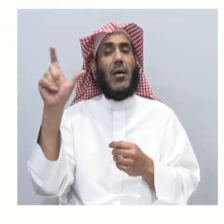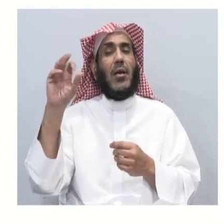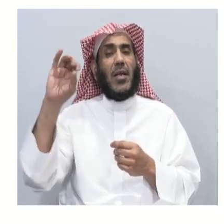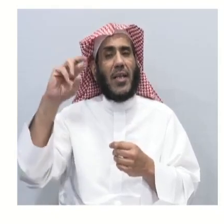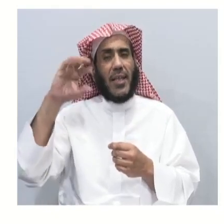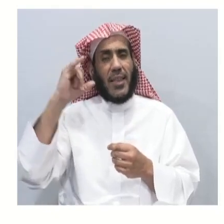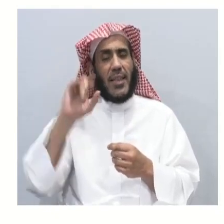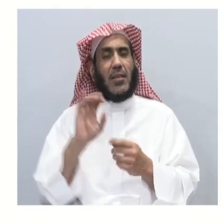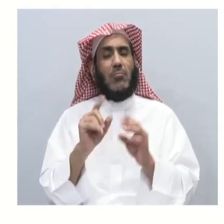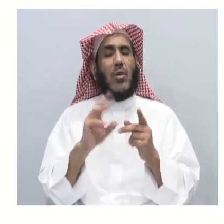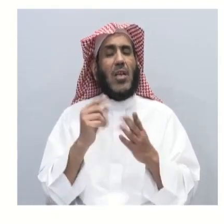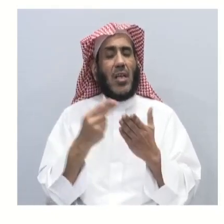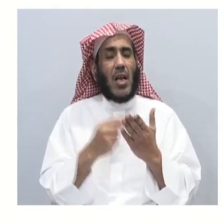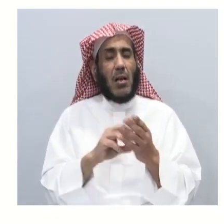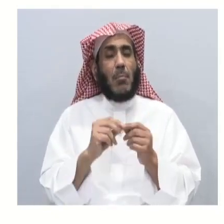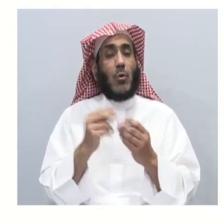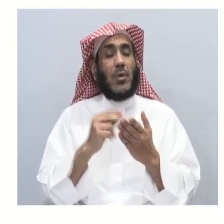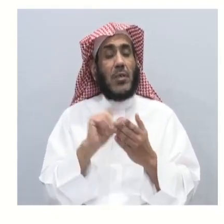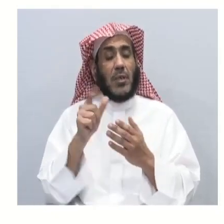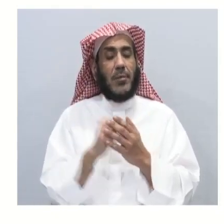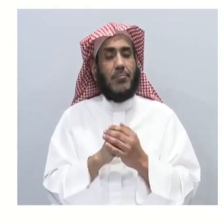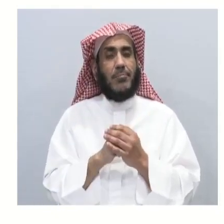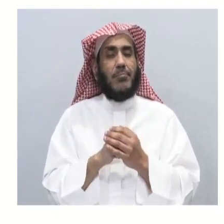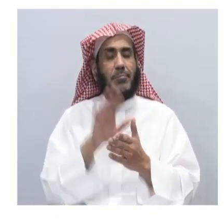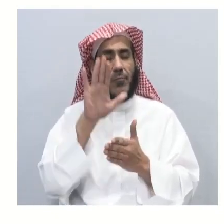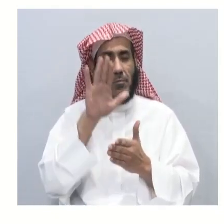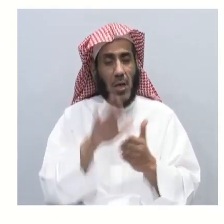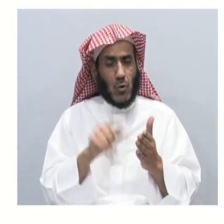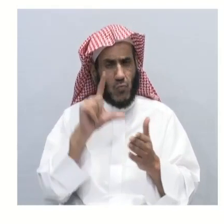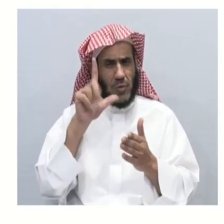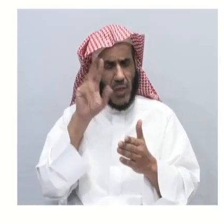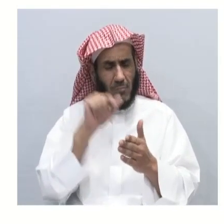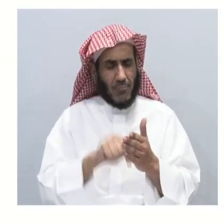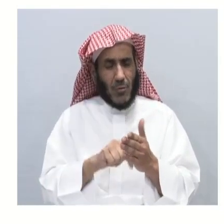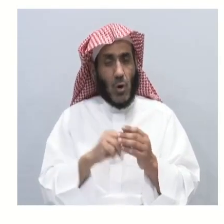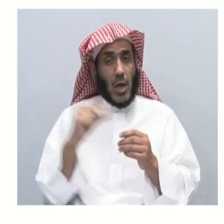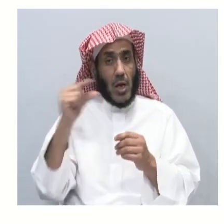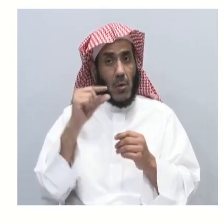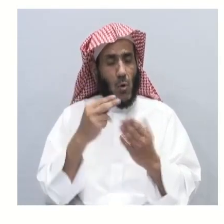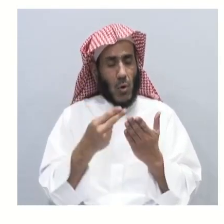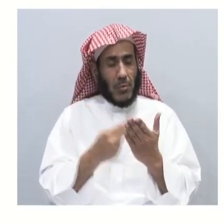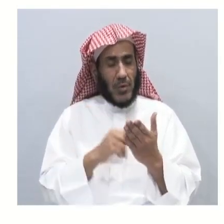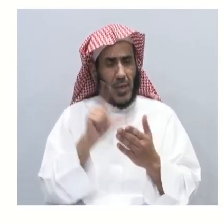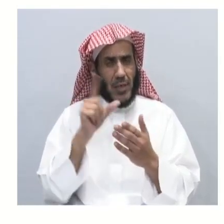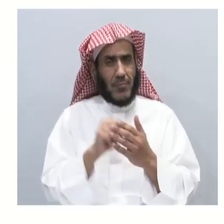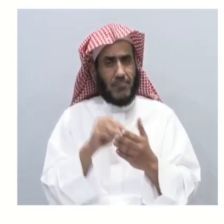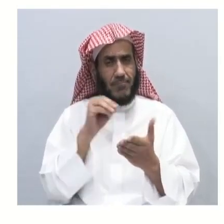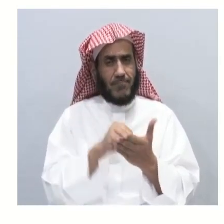أختار الكلمة المكتوبة كتابة صحيحة فيما يلي. هناك كلمة كتبت بشكل